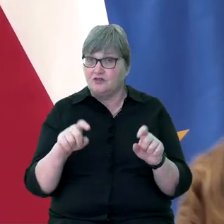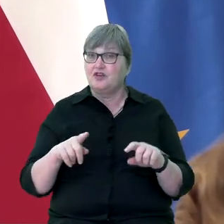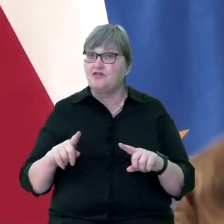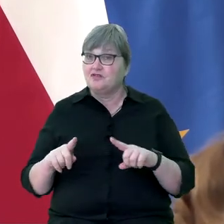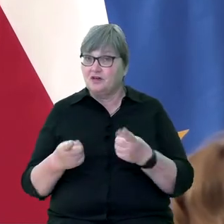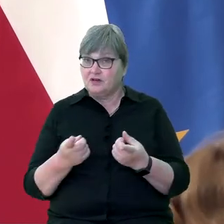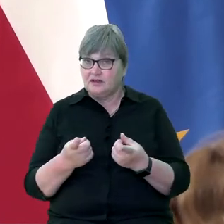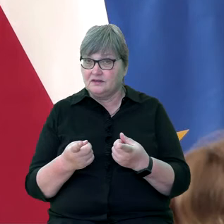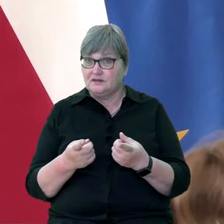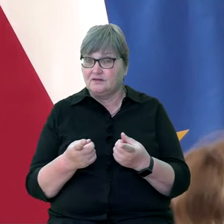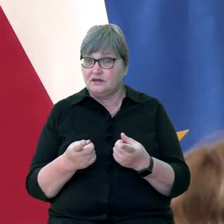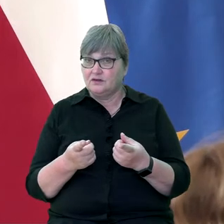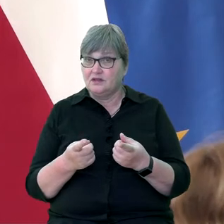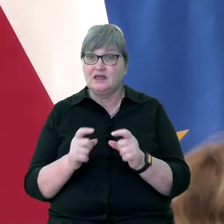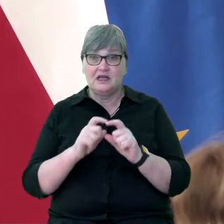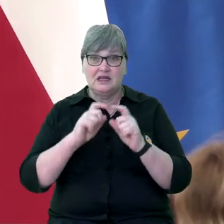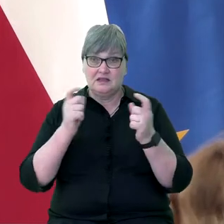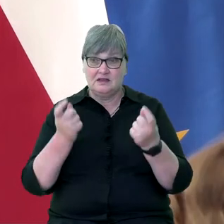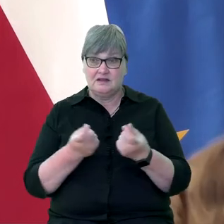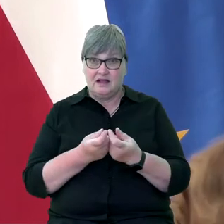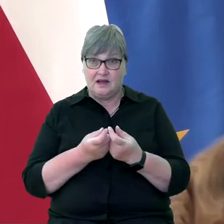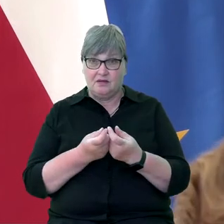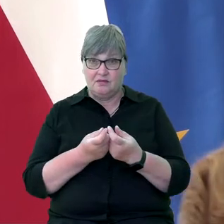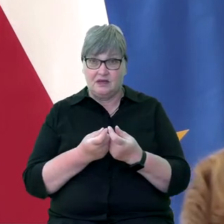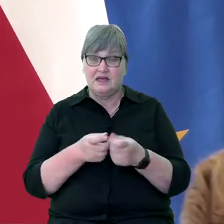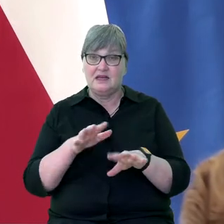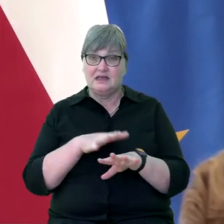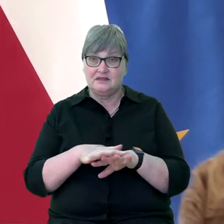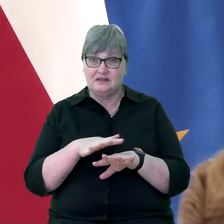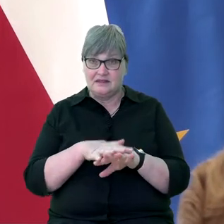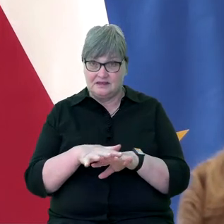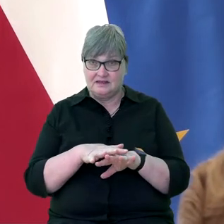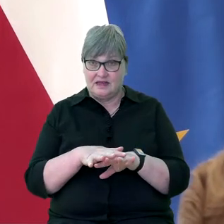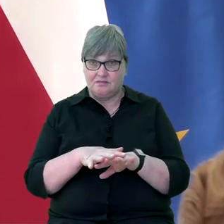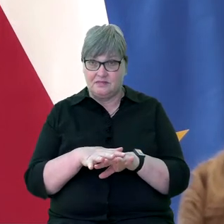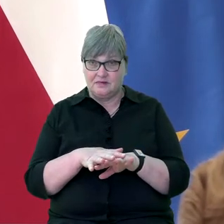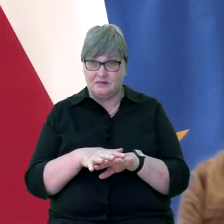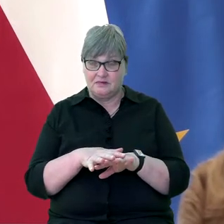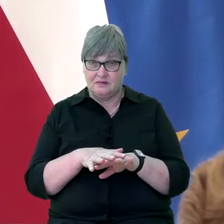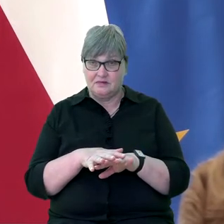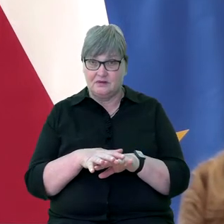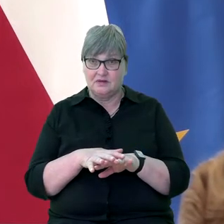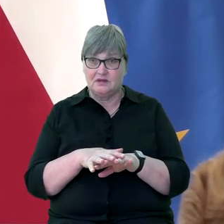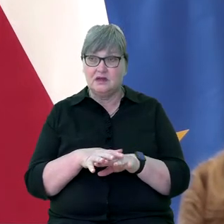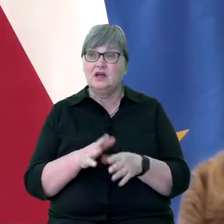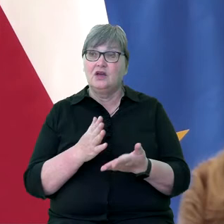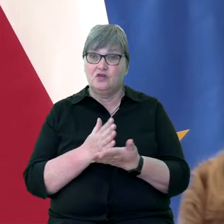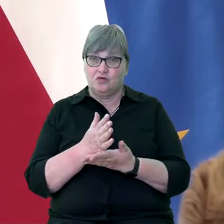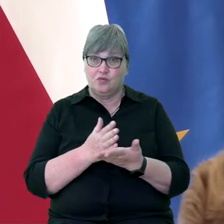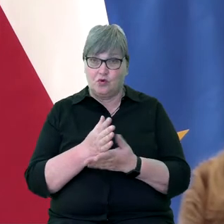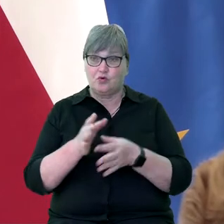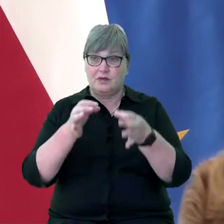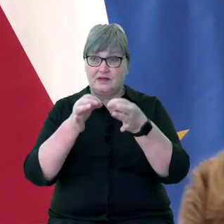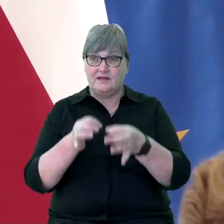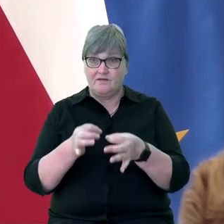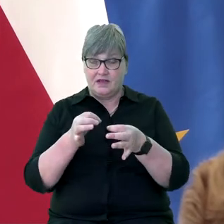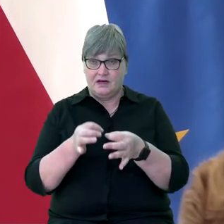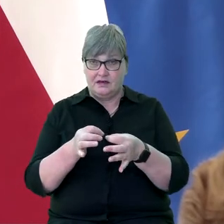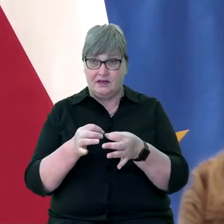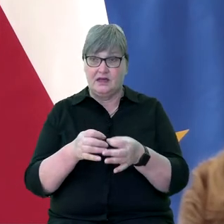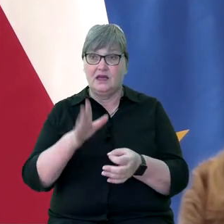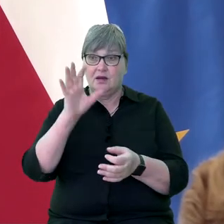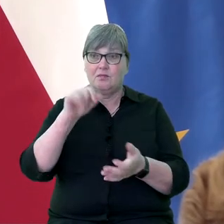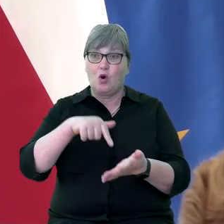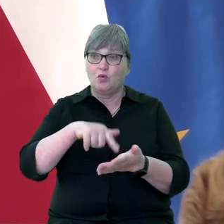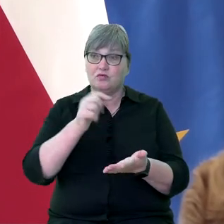zorganizować cały system służby cywilnej, bo przecież ustawa to tylko ramy prawne.